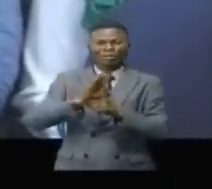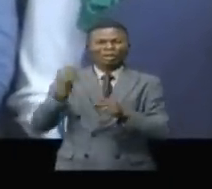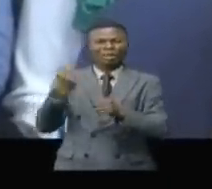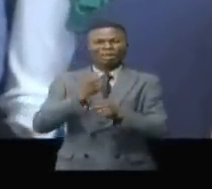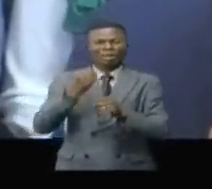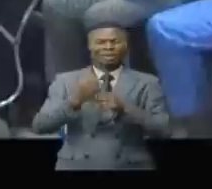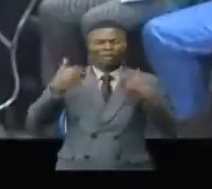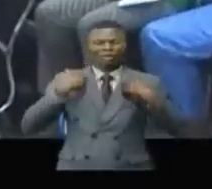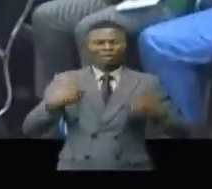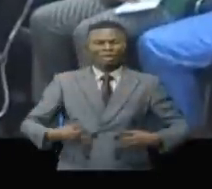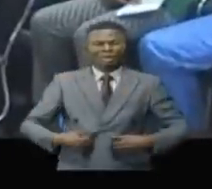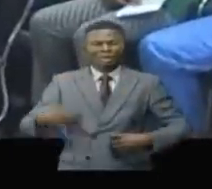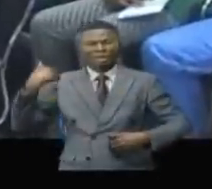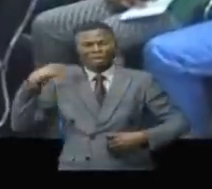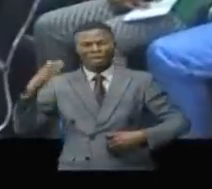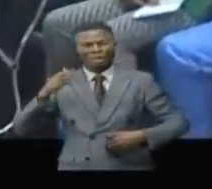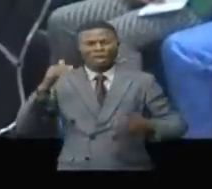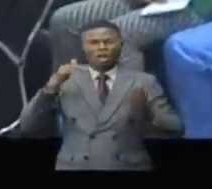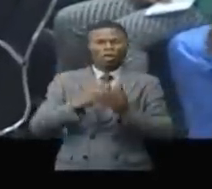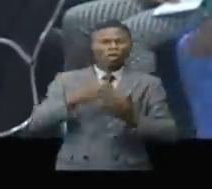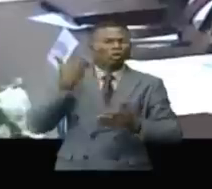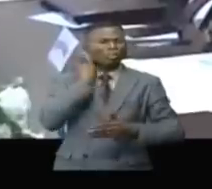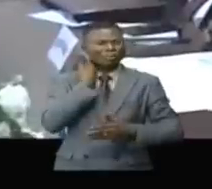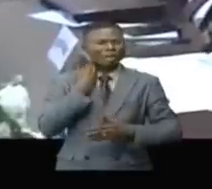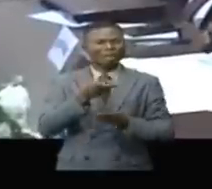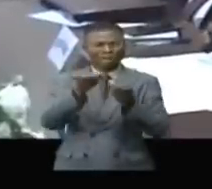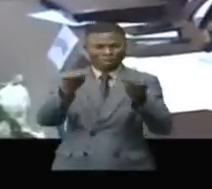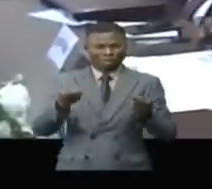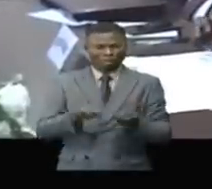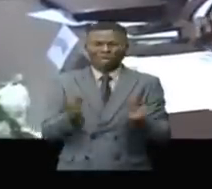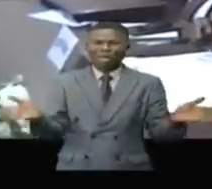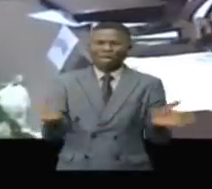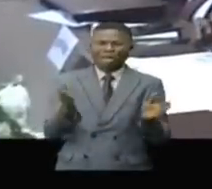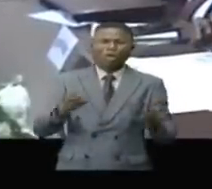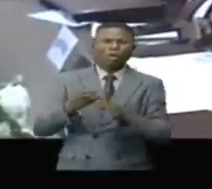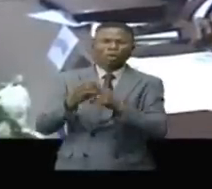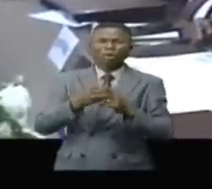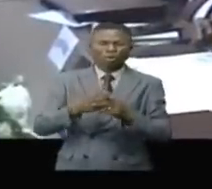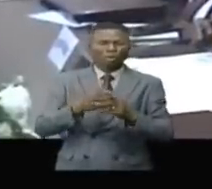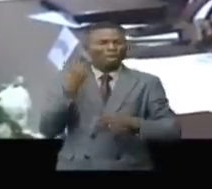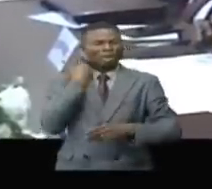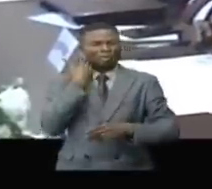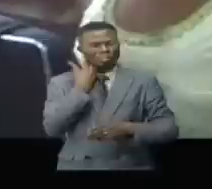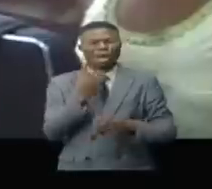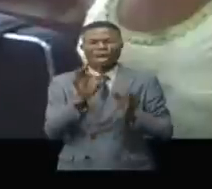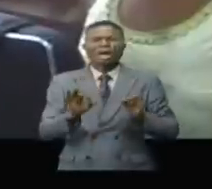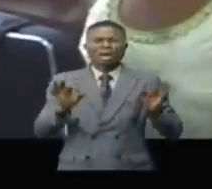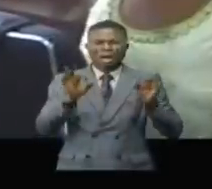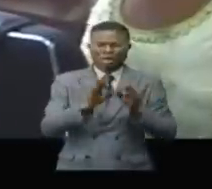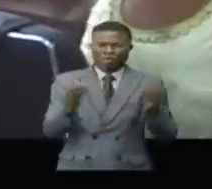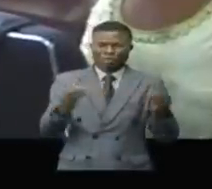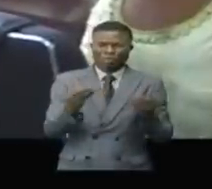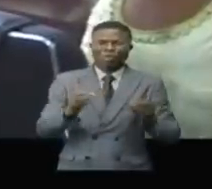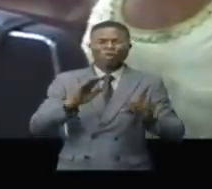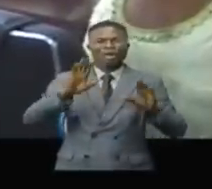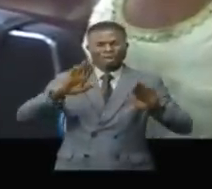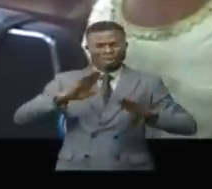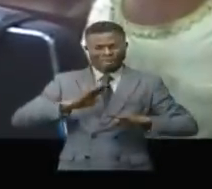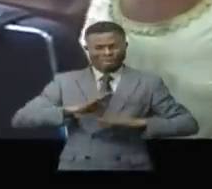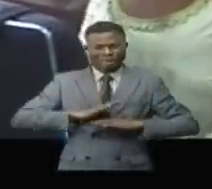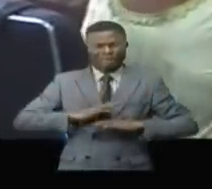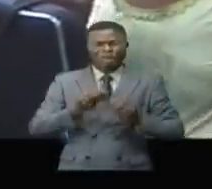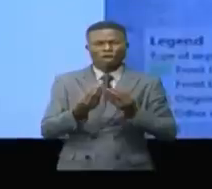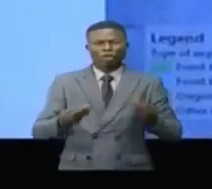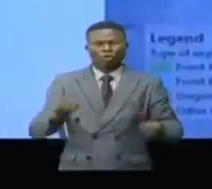santé publique en épidémiologie de terrain pour renforcer la surveillance des maladies essentielles afin de répondre aux exigences